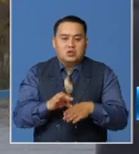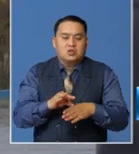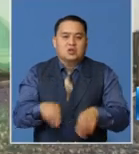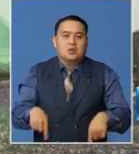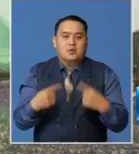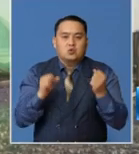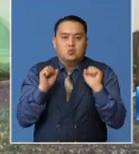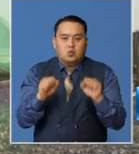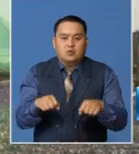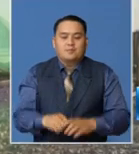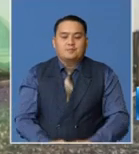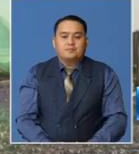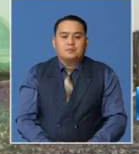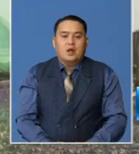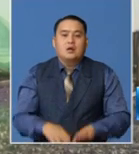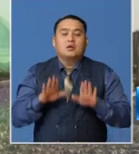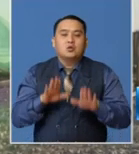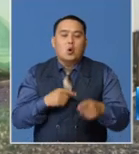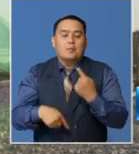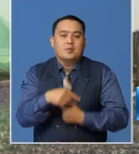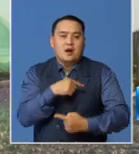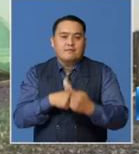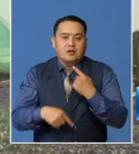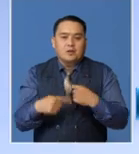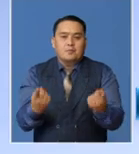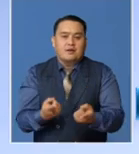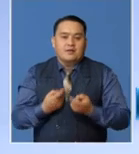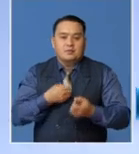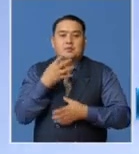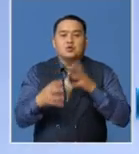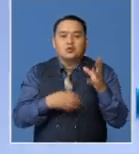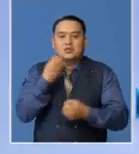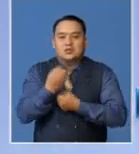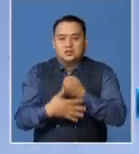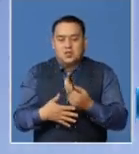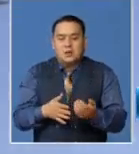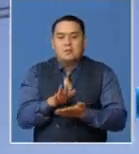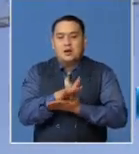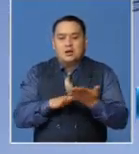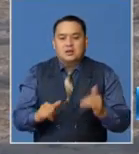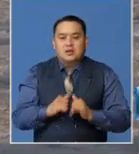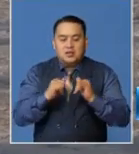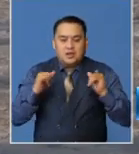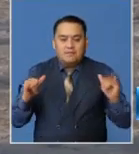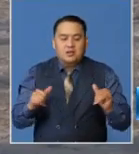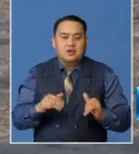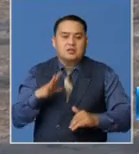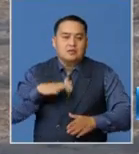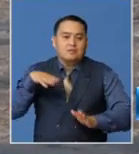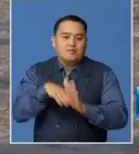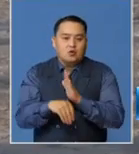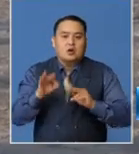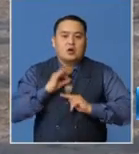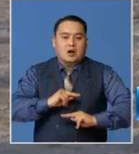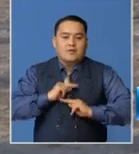реабилитации не только торговым оборотом будет привлекателен международный центр динамично на протяжении нескольких лет подряд здесь ведется работа